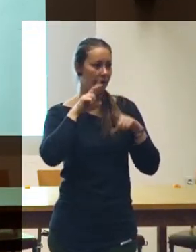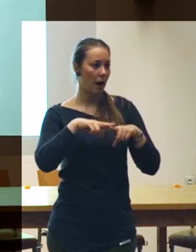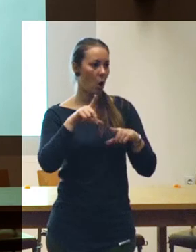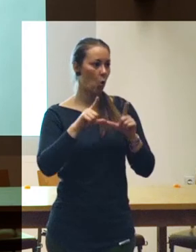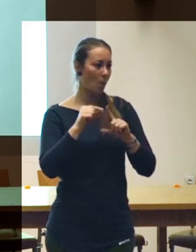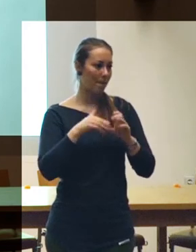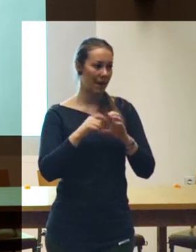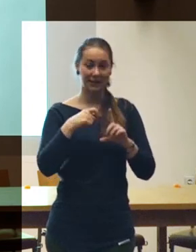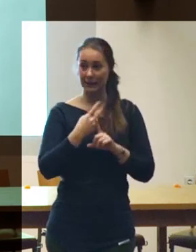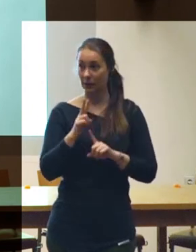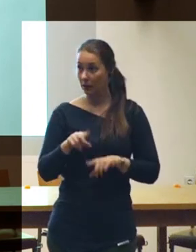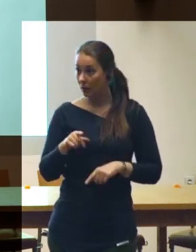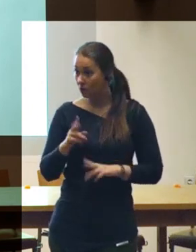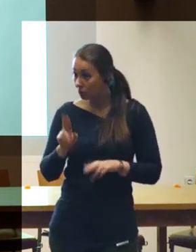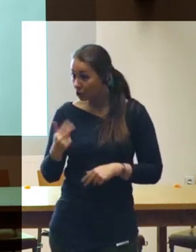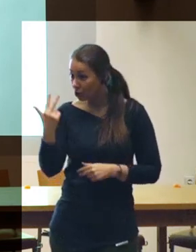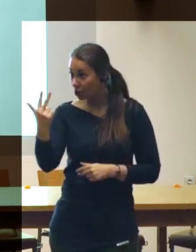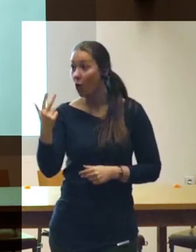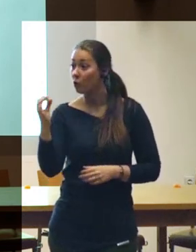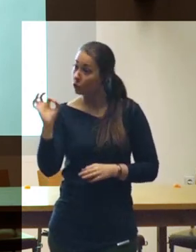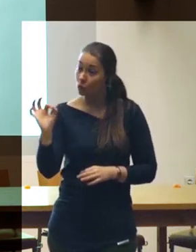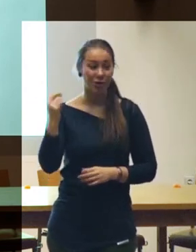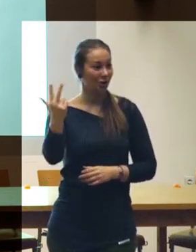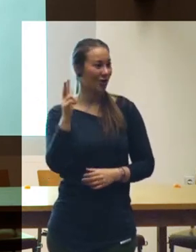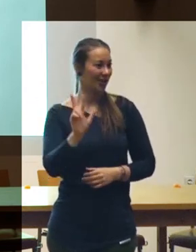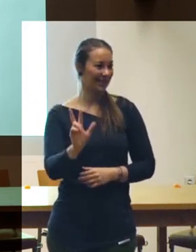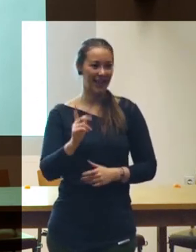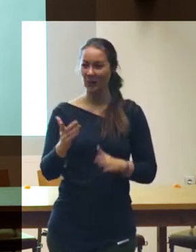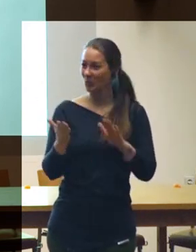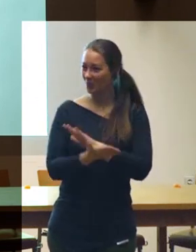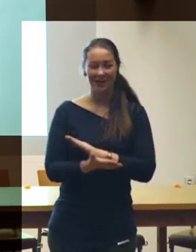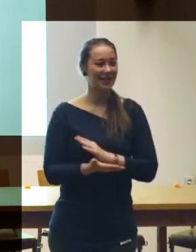tak tři budou zástupci společnosti Jindřicha Chalupeckého.